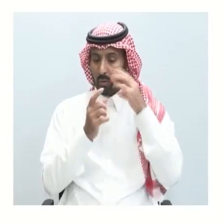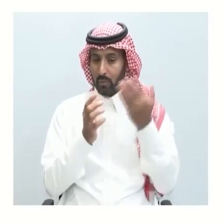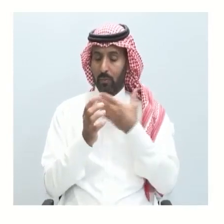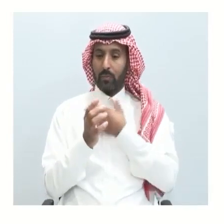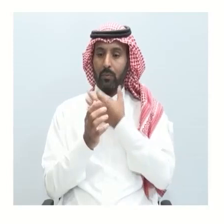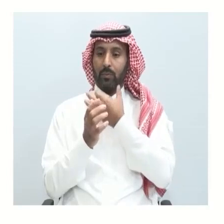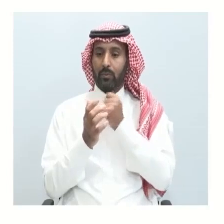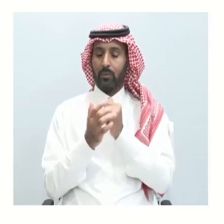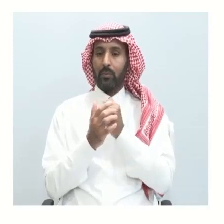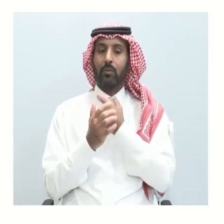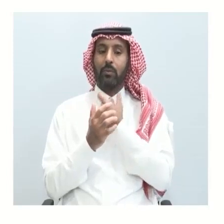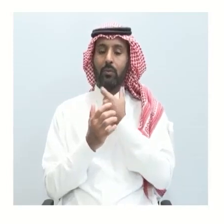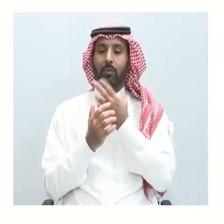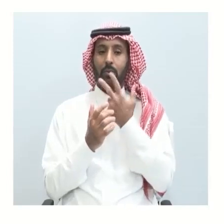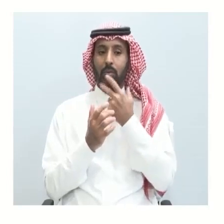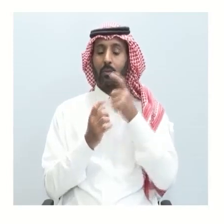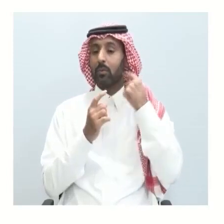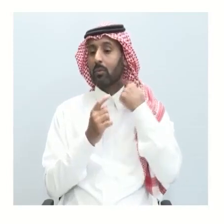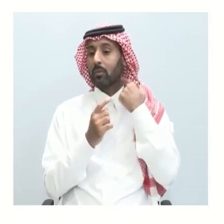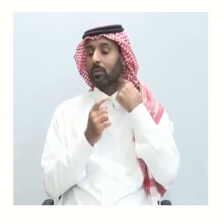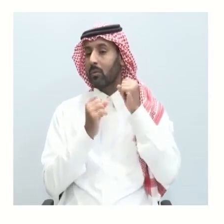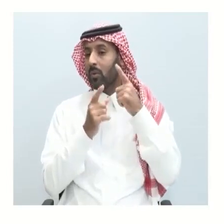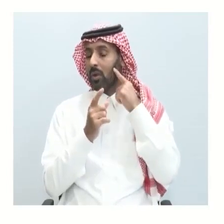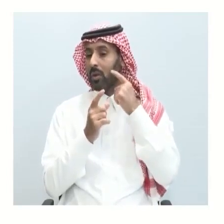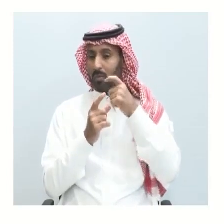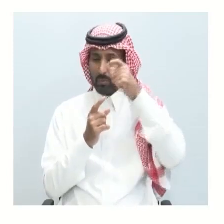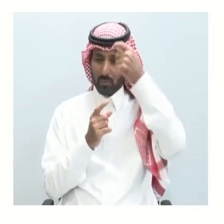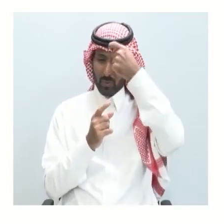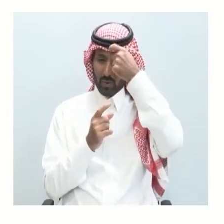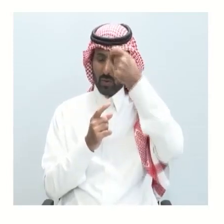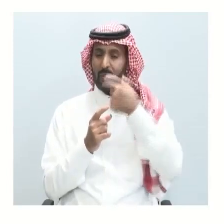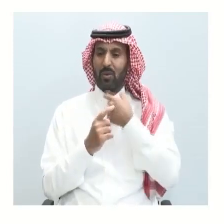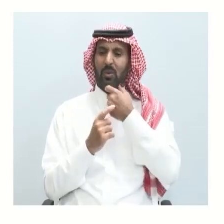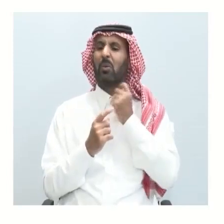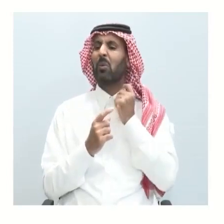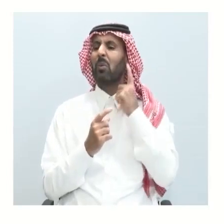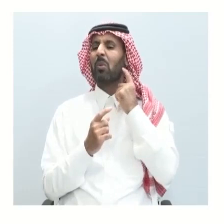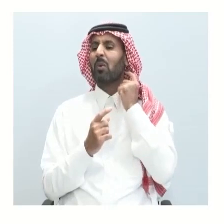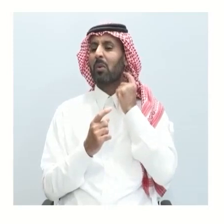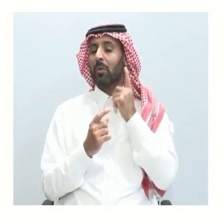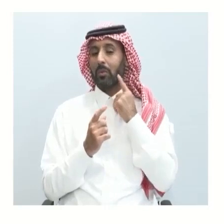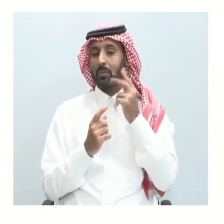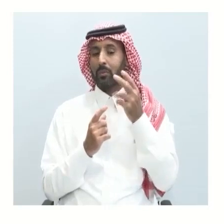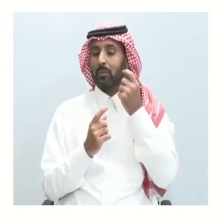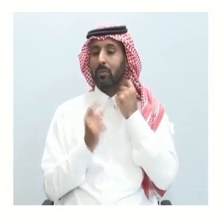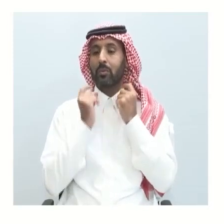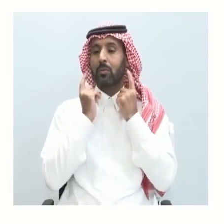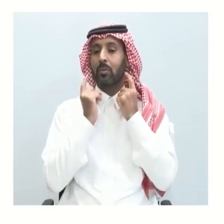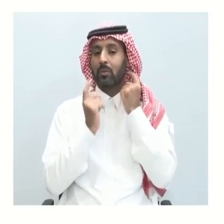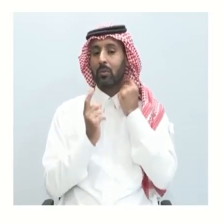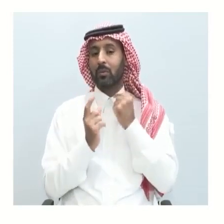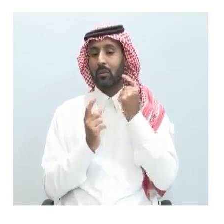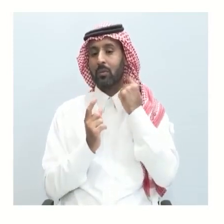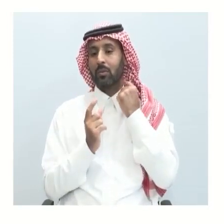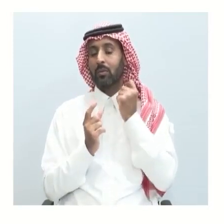توضح الصورة الغدة الدرقية لمريض يعاني من مرض تضخم الغدة. فنلاحظ هنا هذه الصورة